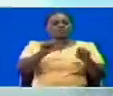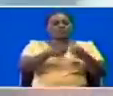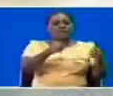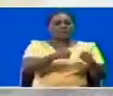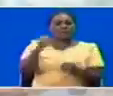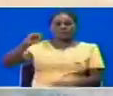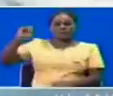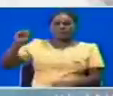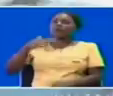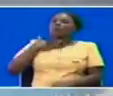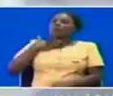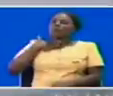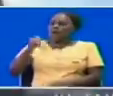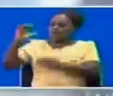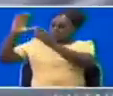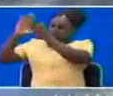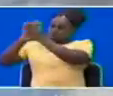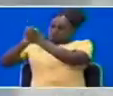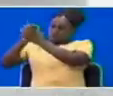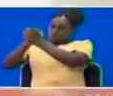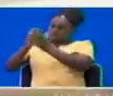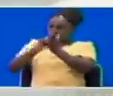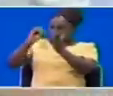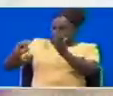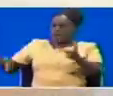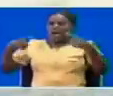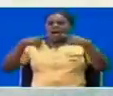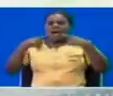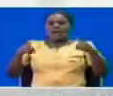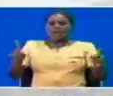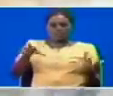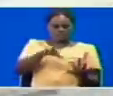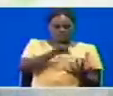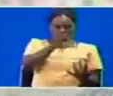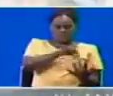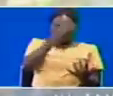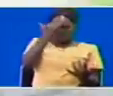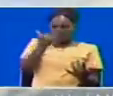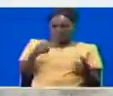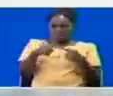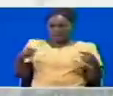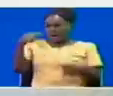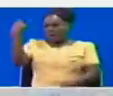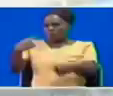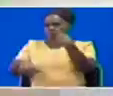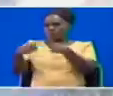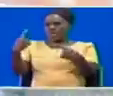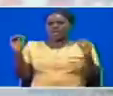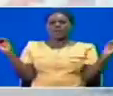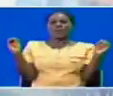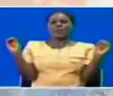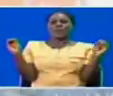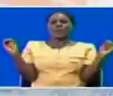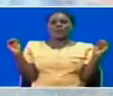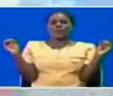Hata hivyo, amekitaka chama cha Jubilee kufutilia mbali matokeo ya kura za mchujo, kwani mpinzani wake hakumshinda kama